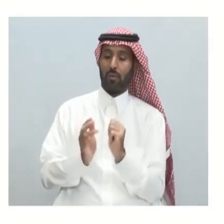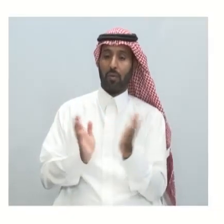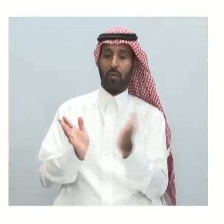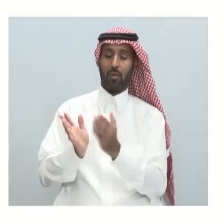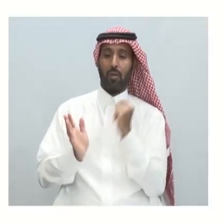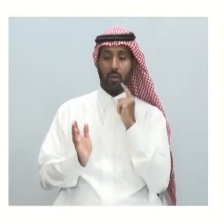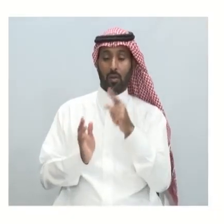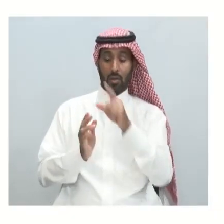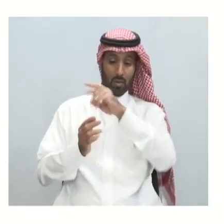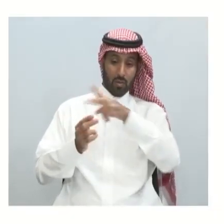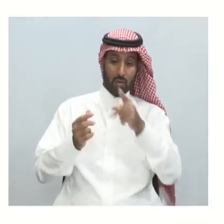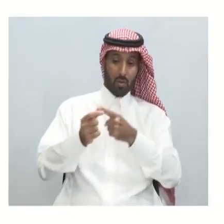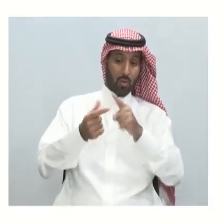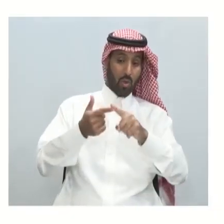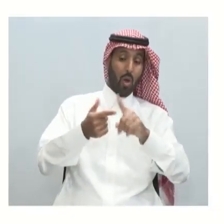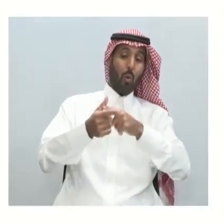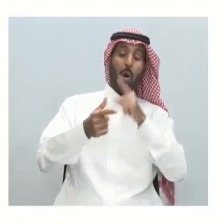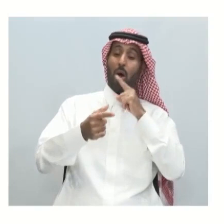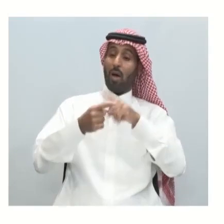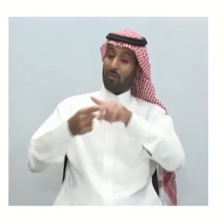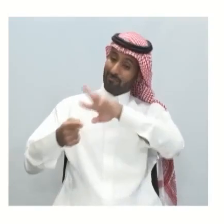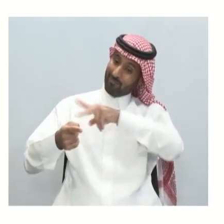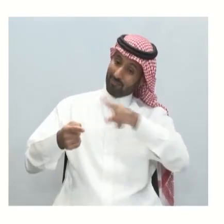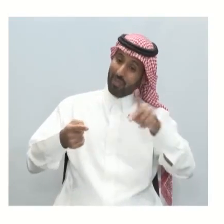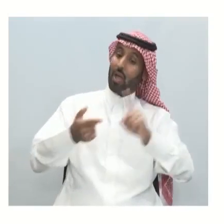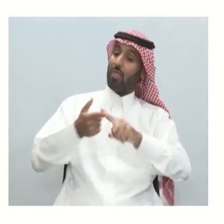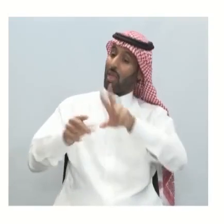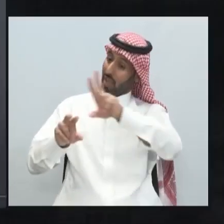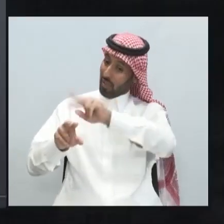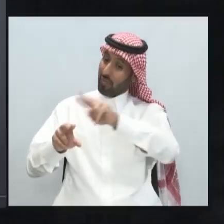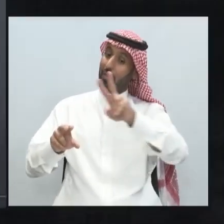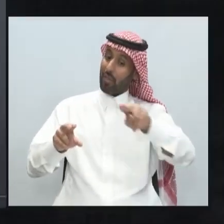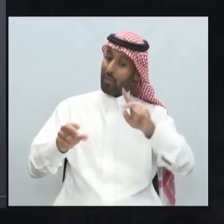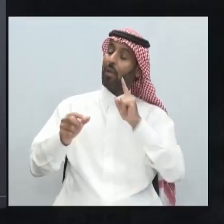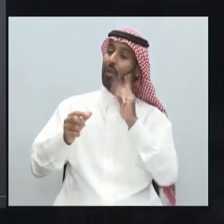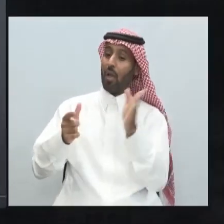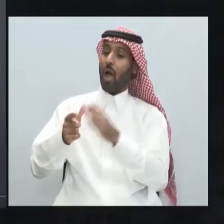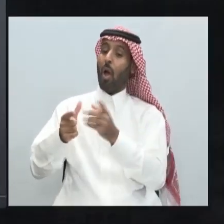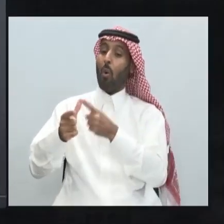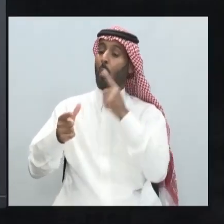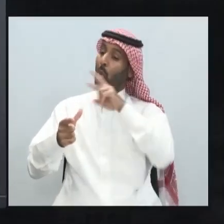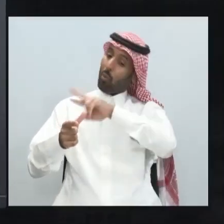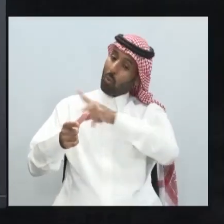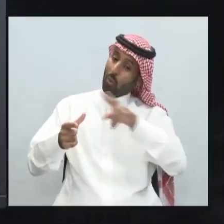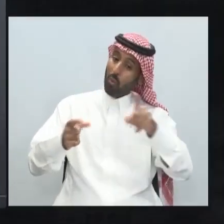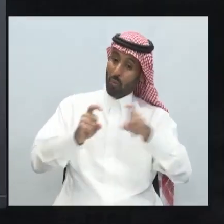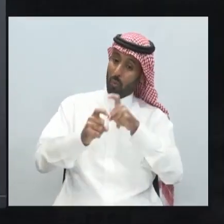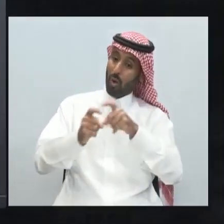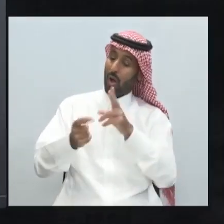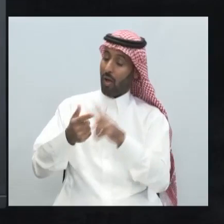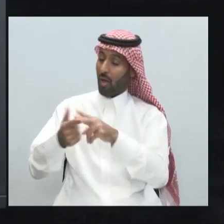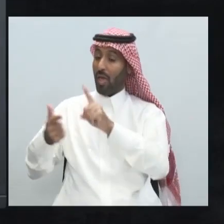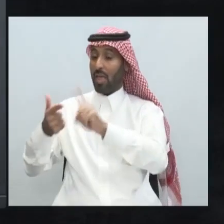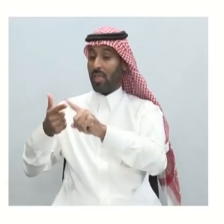اذا هنا انواع الروابط التساهميه قطبيه وغير قطبيه القطبيه يوجد فرق في الكهروسالبيه الغير قطبيه لا يوجد